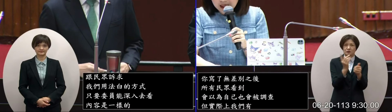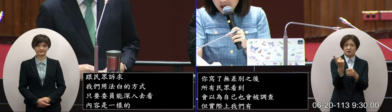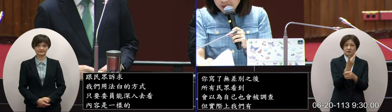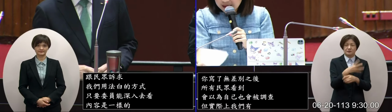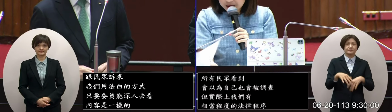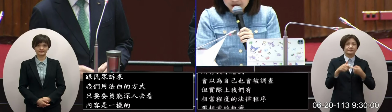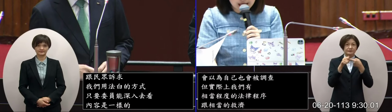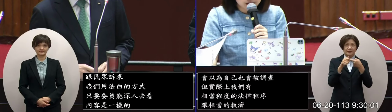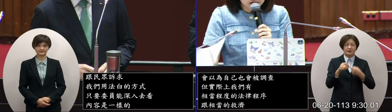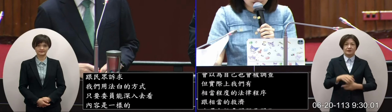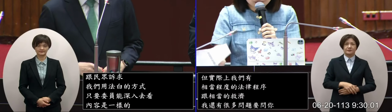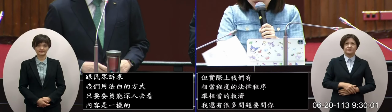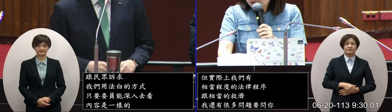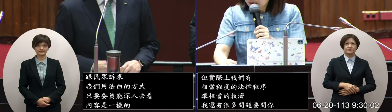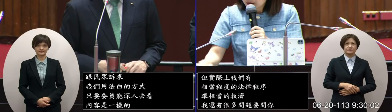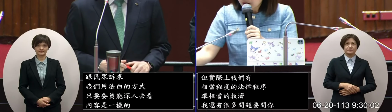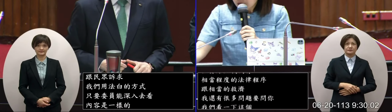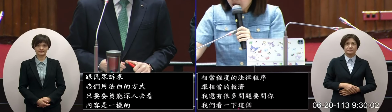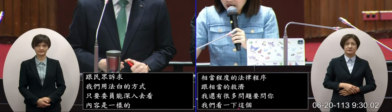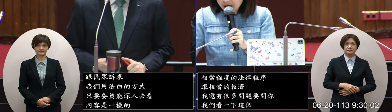第一个问题是这样子的，